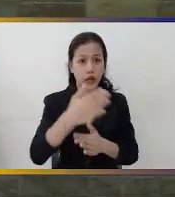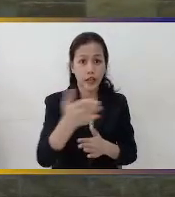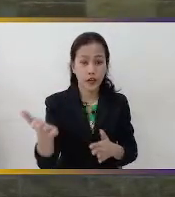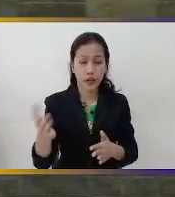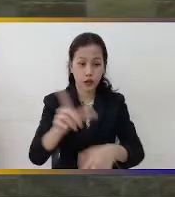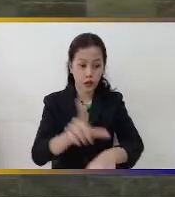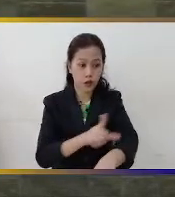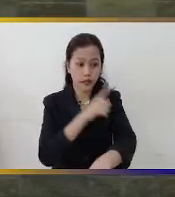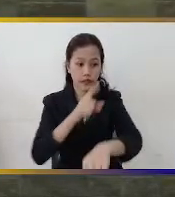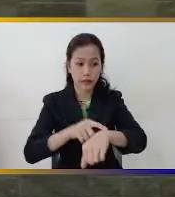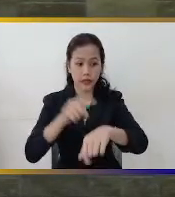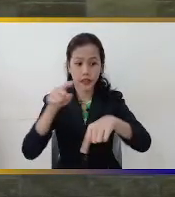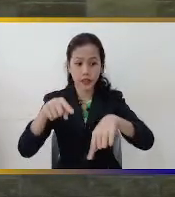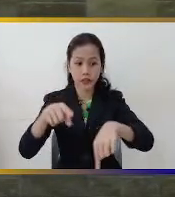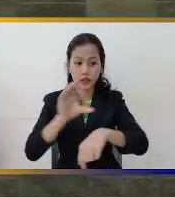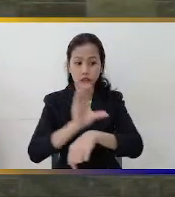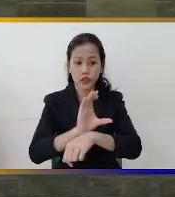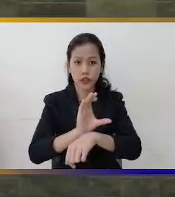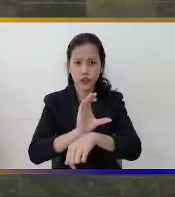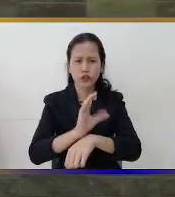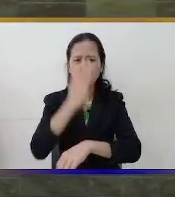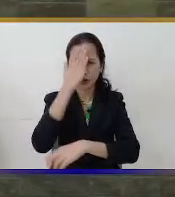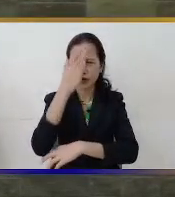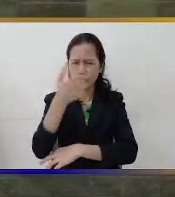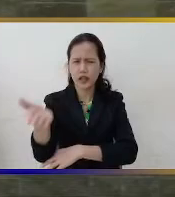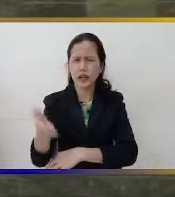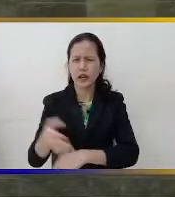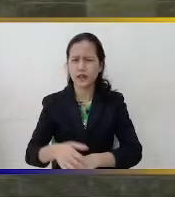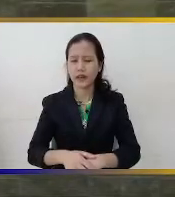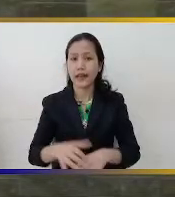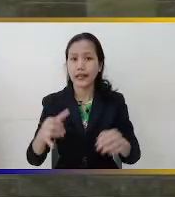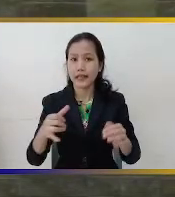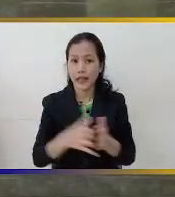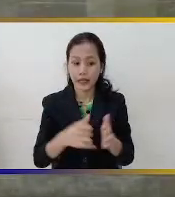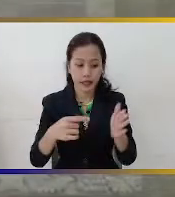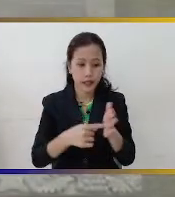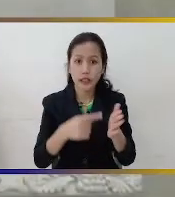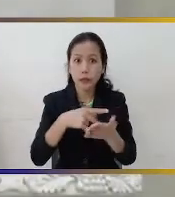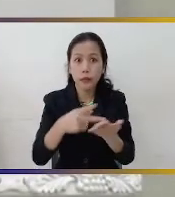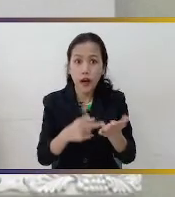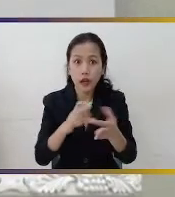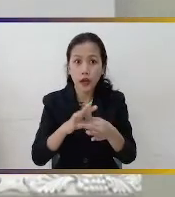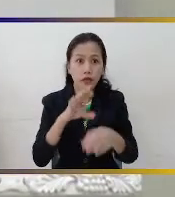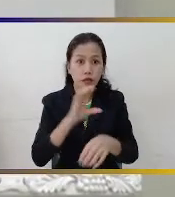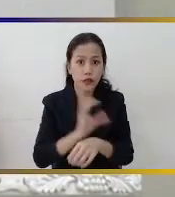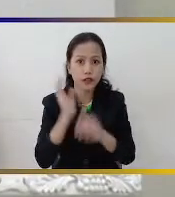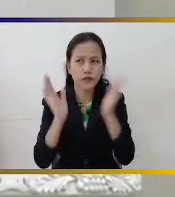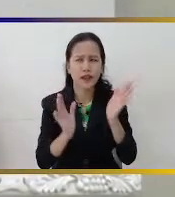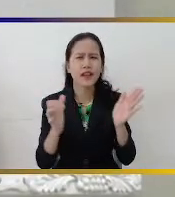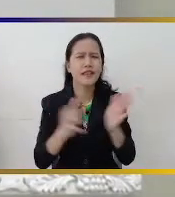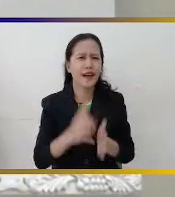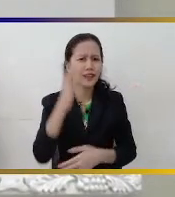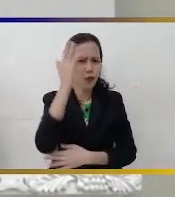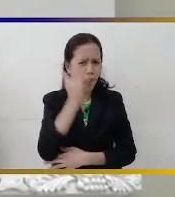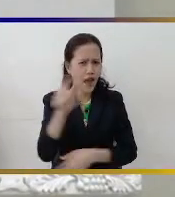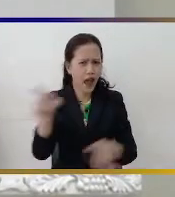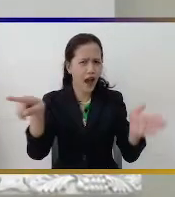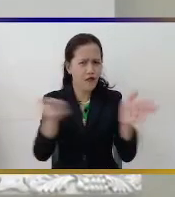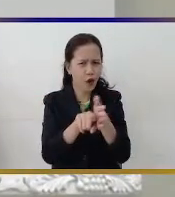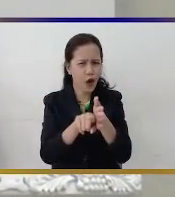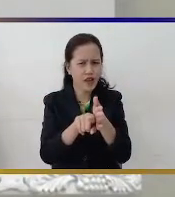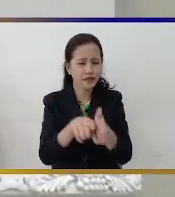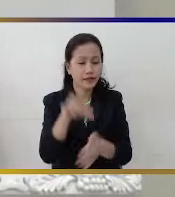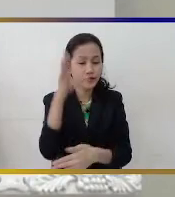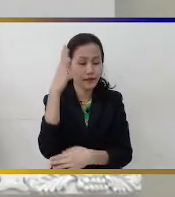pananambahan. Okay, so get ready, and if you can take down notes, please do. Ano po, dahil ito po ay maganda